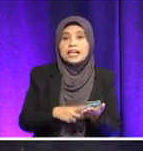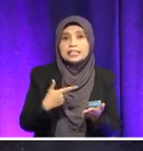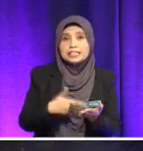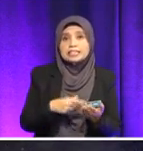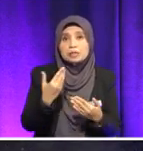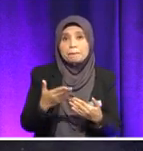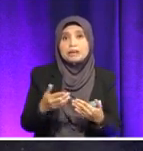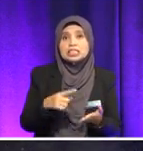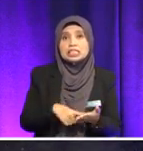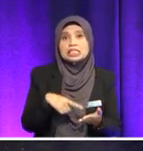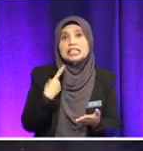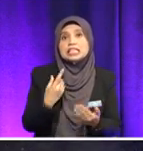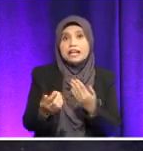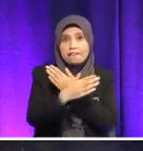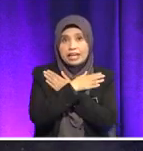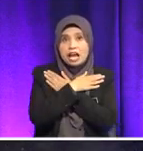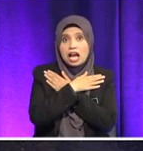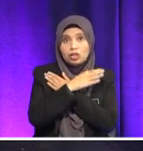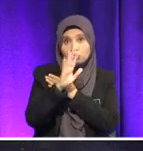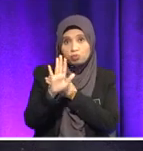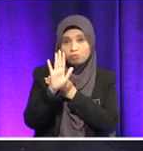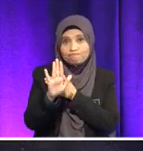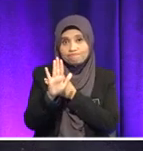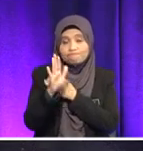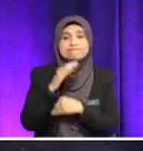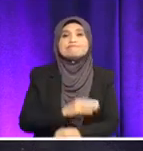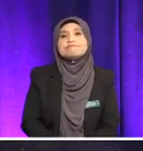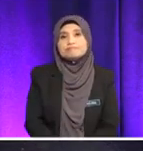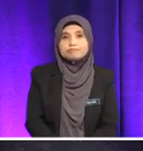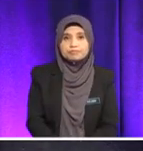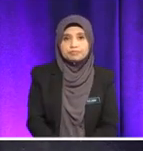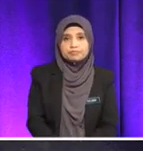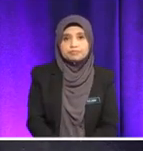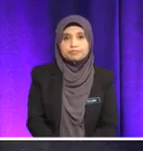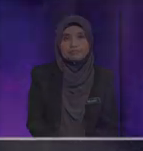Jadi tunggu kembali selepas ini ke titik TV KPM